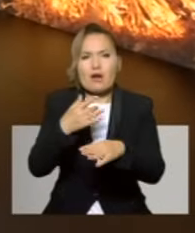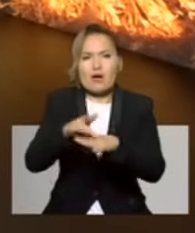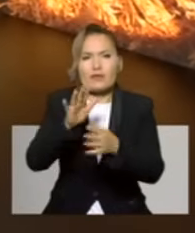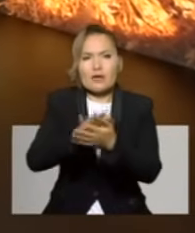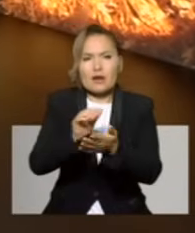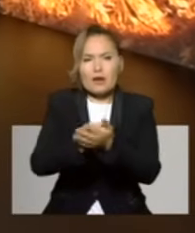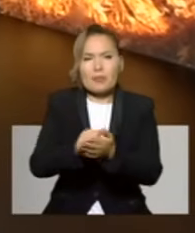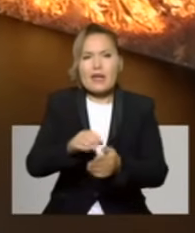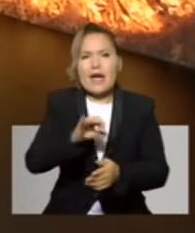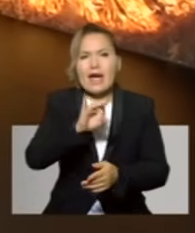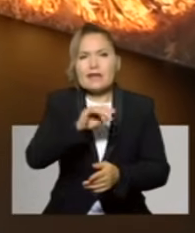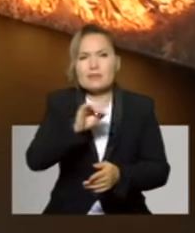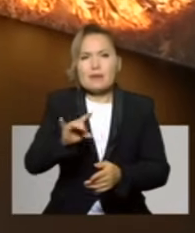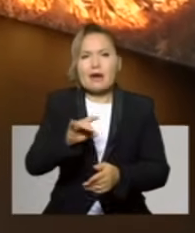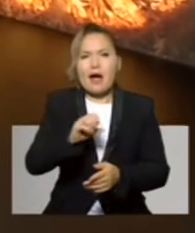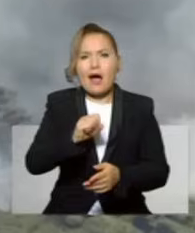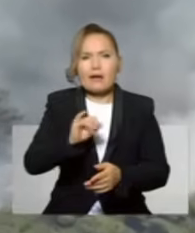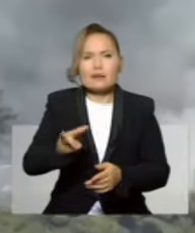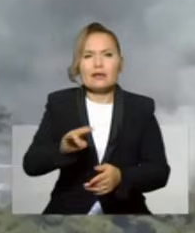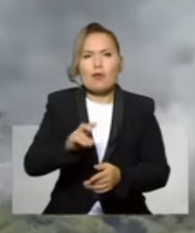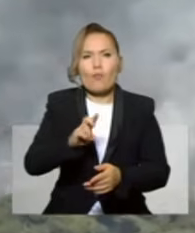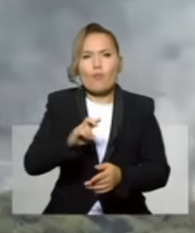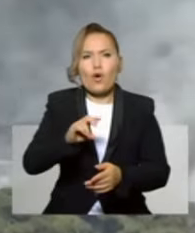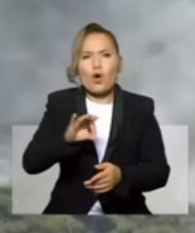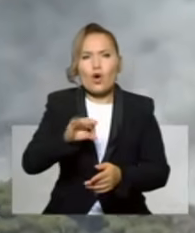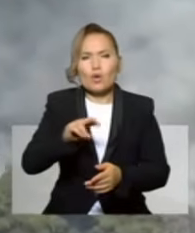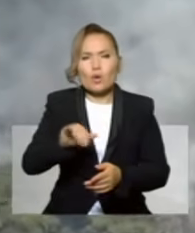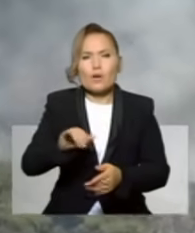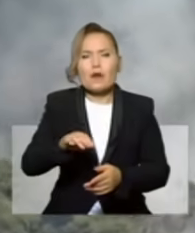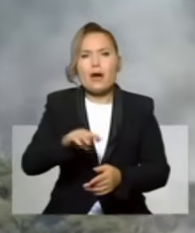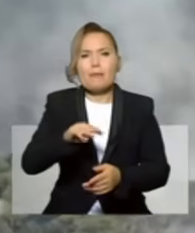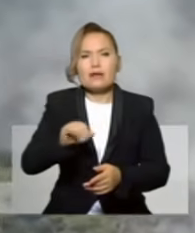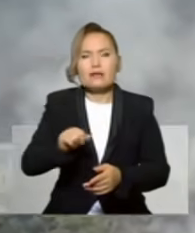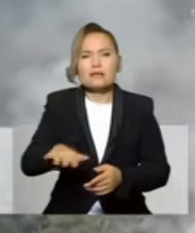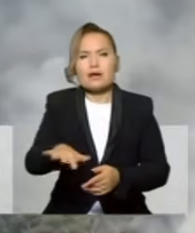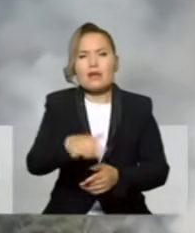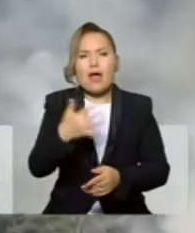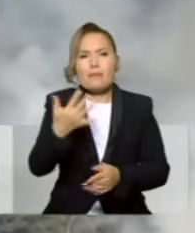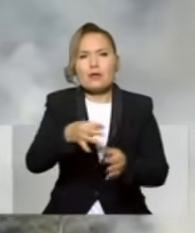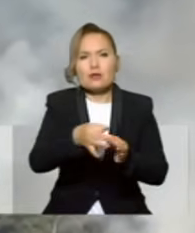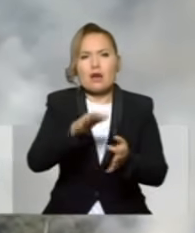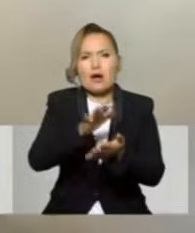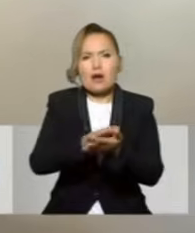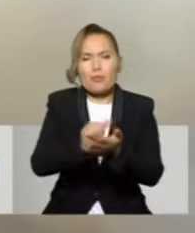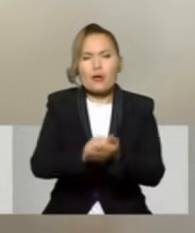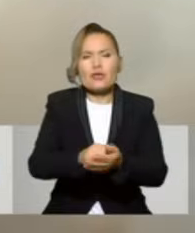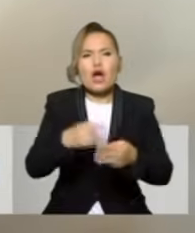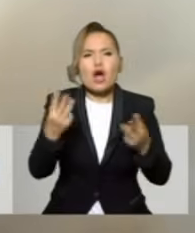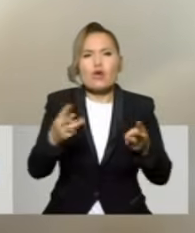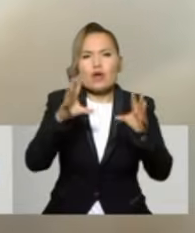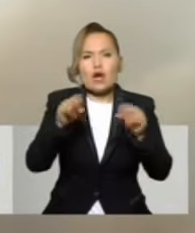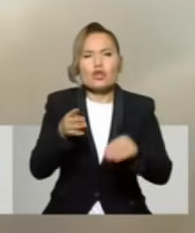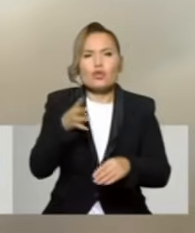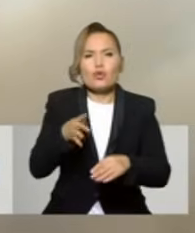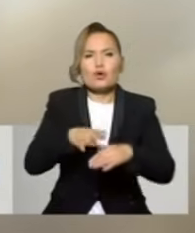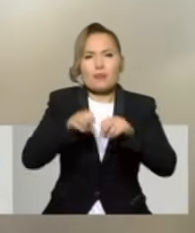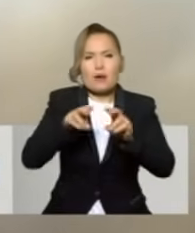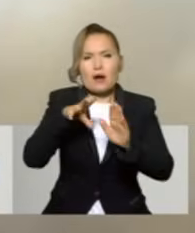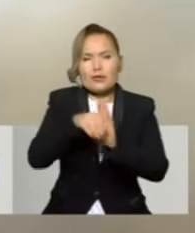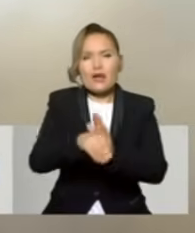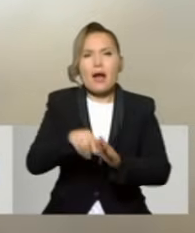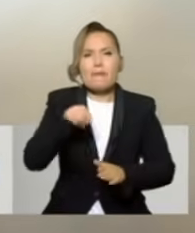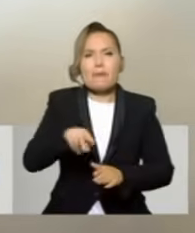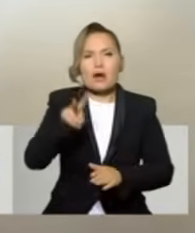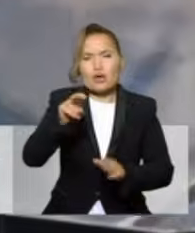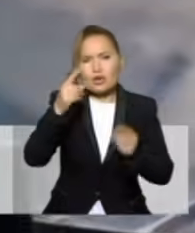Измир, Айдын, Болу, Мұғла және Маниса тәрізді 5 провинциясын шарпады. Өрті сөндіруге 4 мыңнан астам маман, 1200